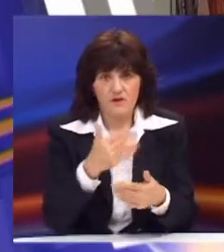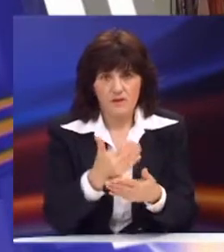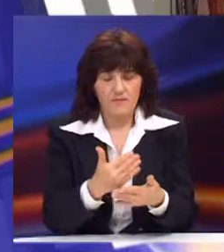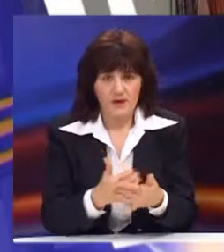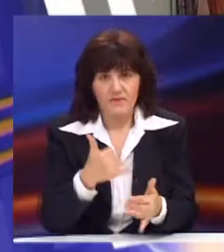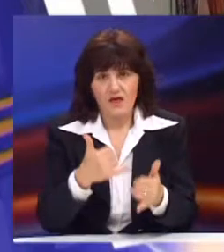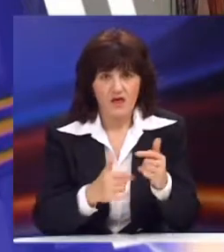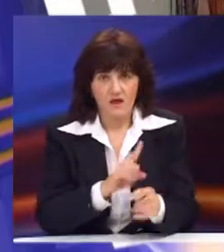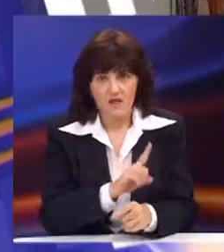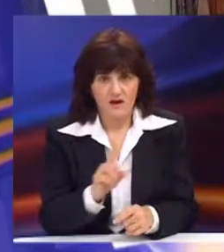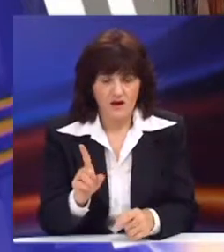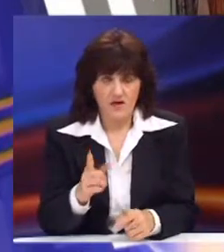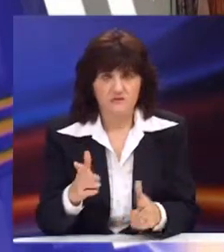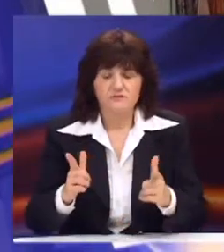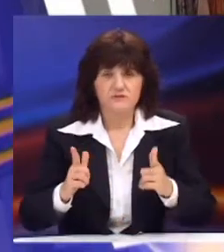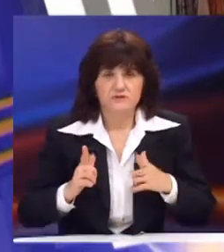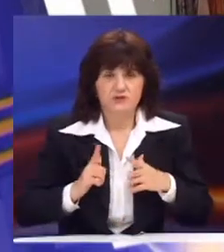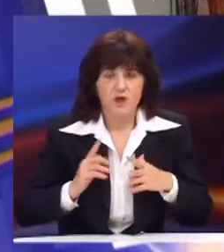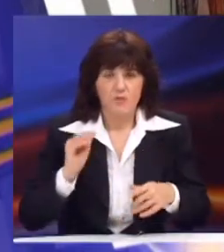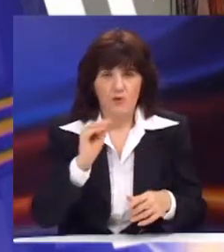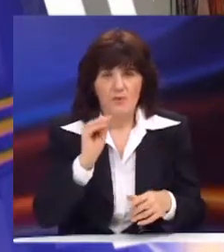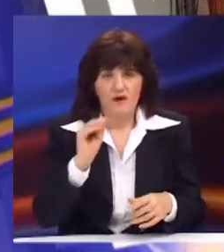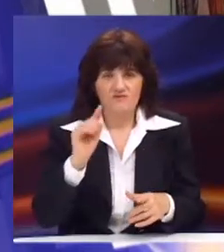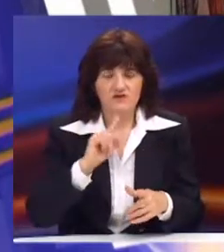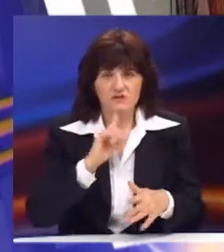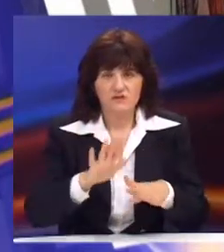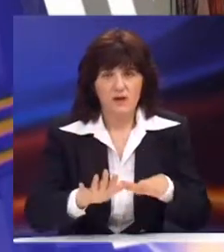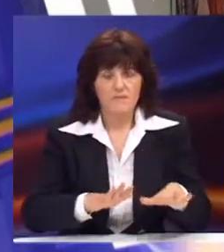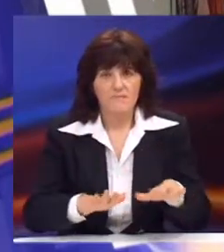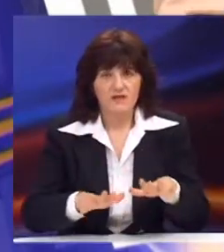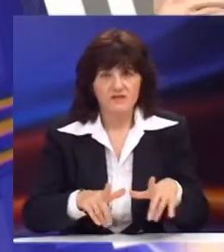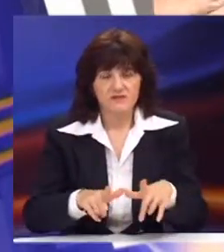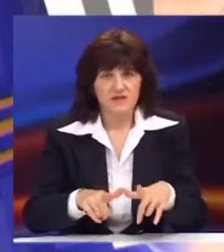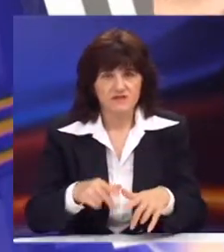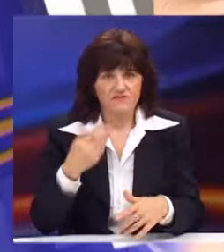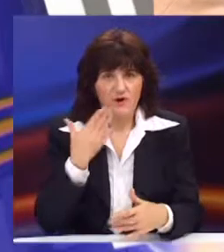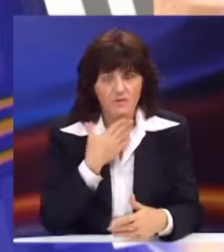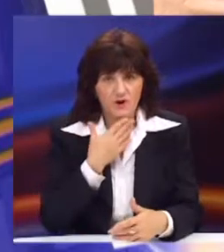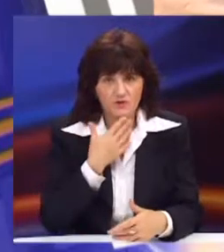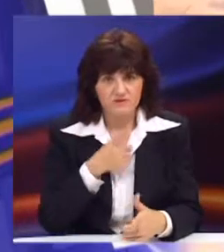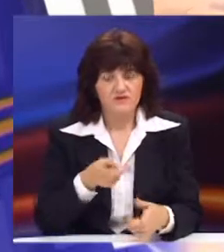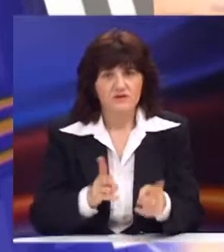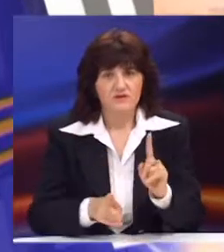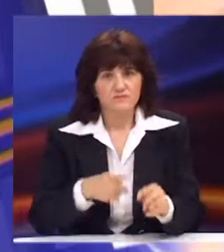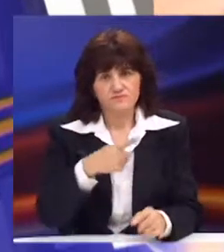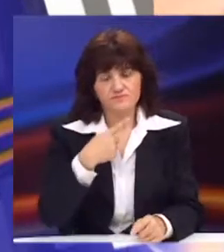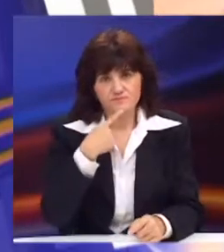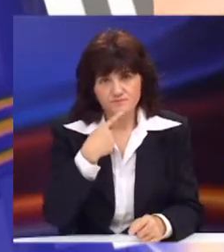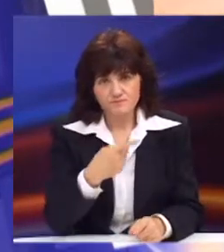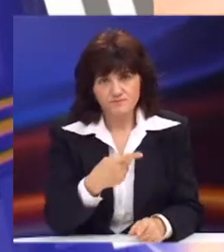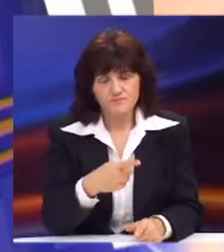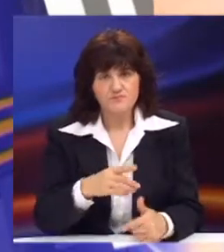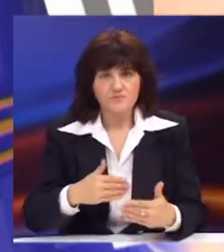tih predmeta ili ne, to čekamo zvanično obaveštenje iz Ministarstva prosvete. Kako je saopštilo Ministarstvo